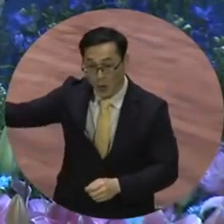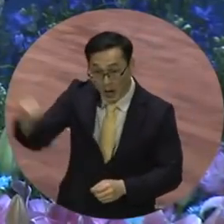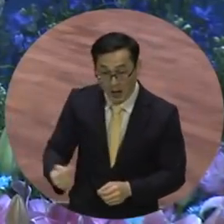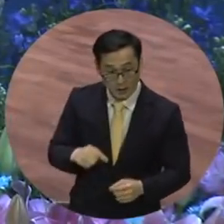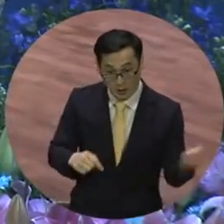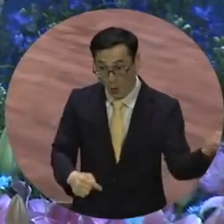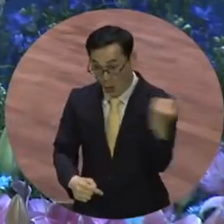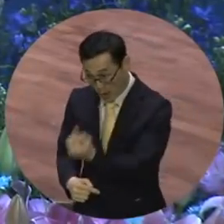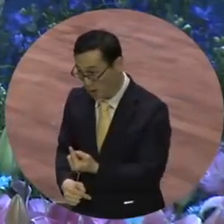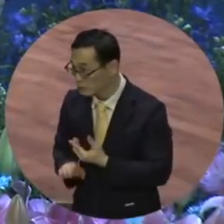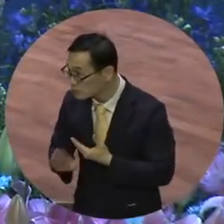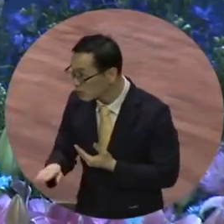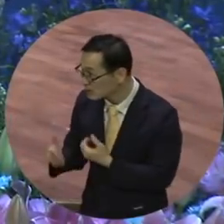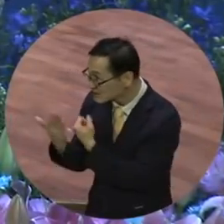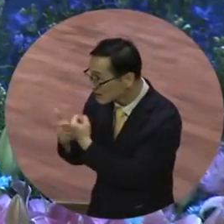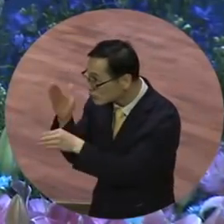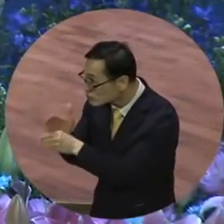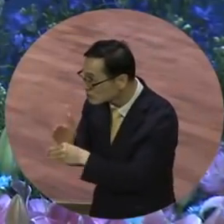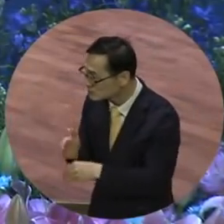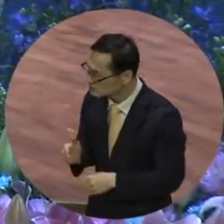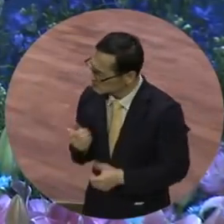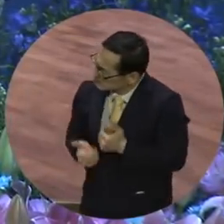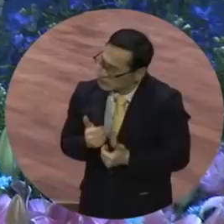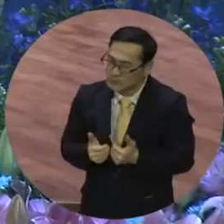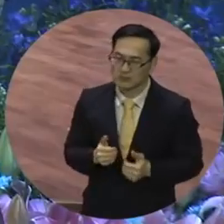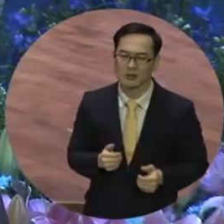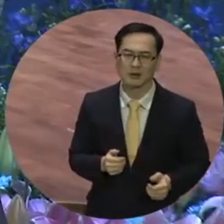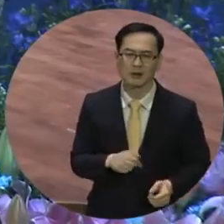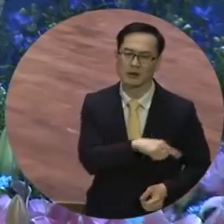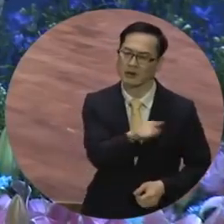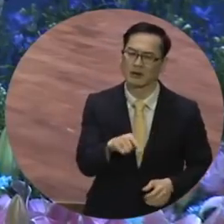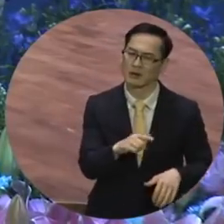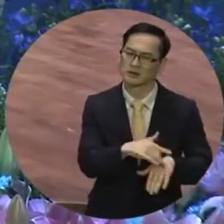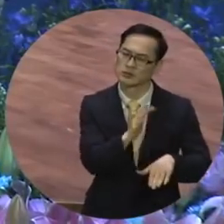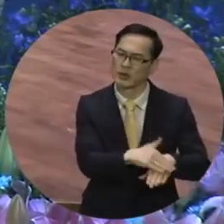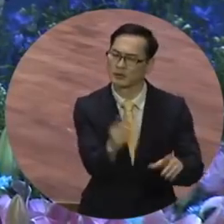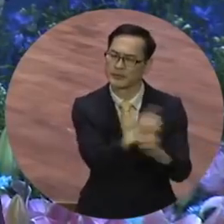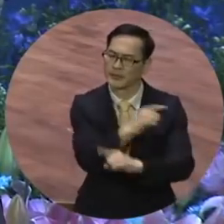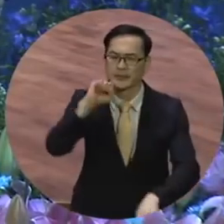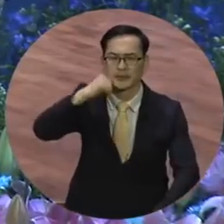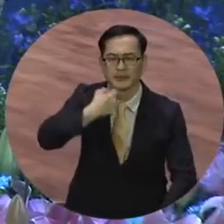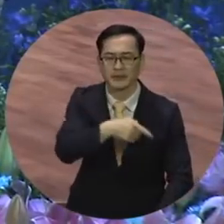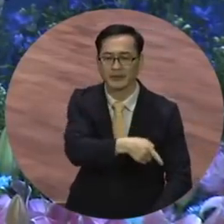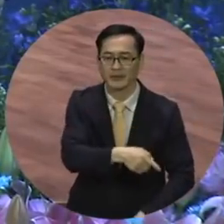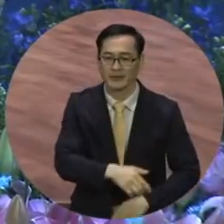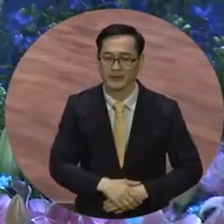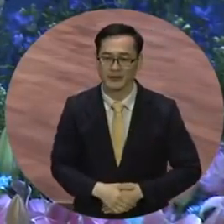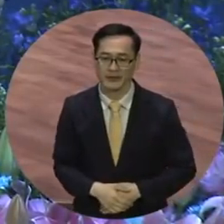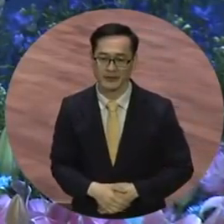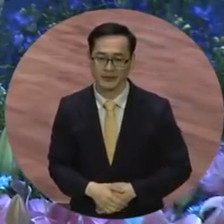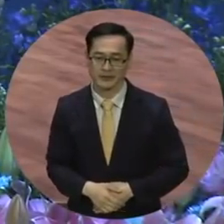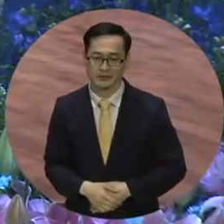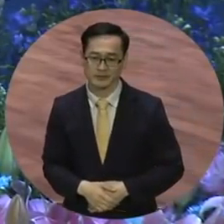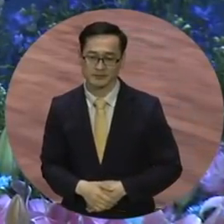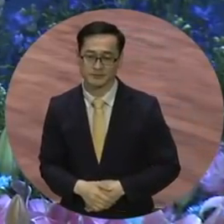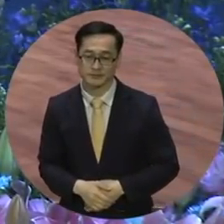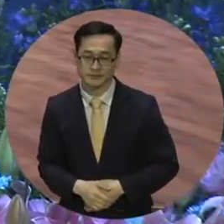그래서요, 처음에 심겨진 게 중요합니다. 하나님의 절대 은혜로 인하여 구원받고 영원한